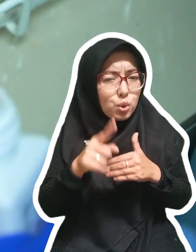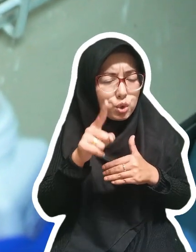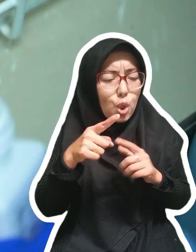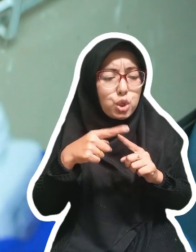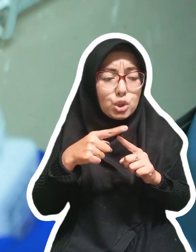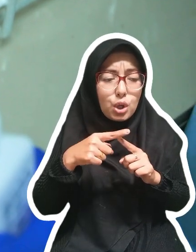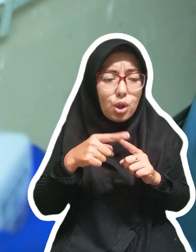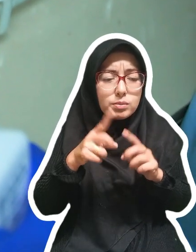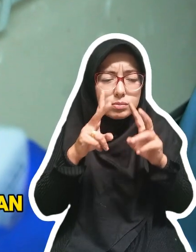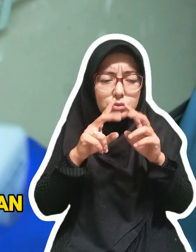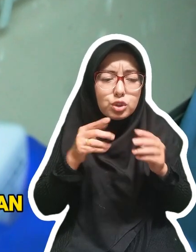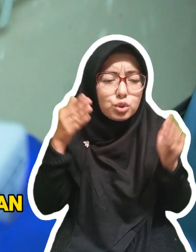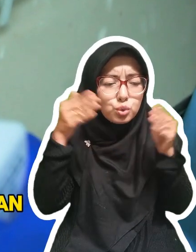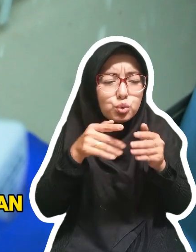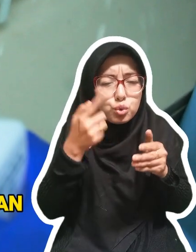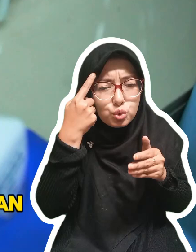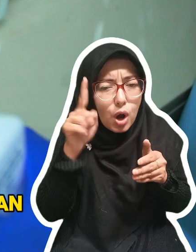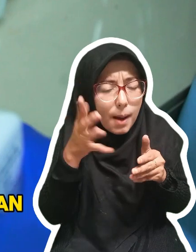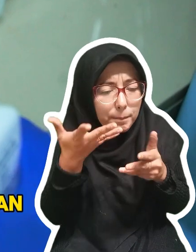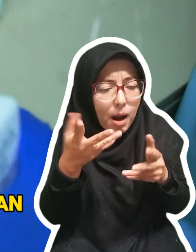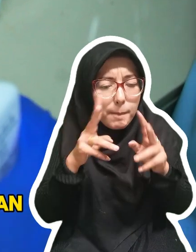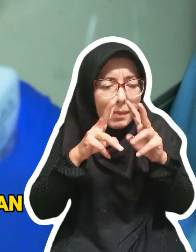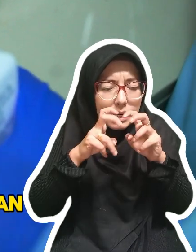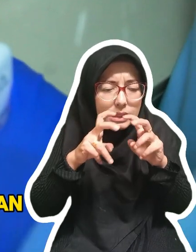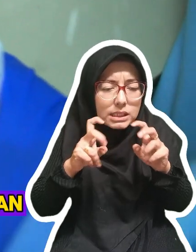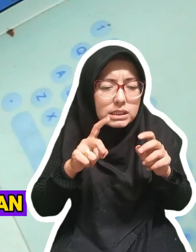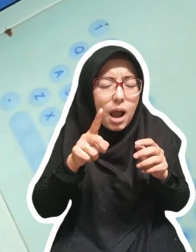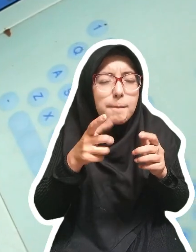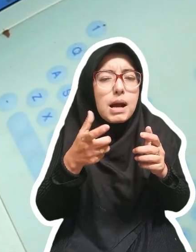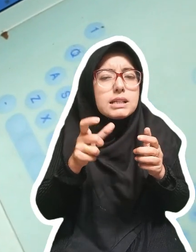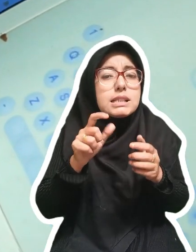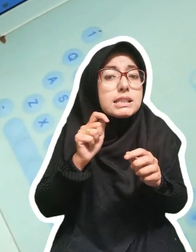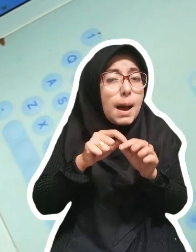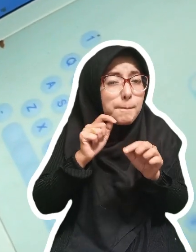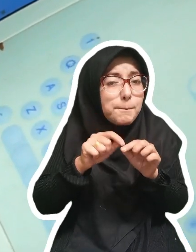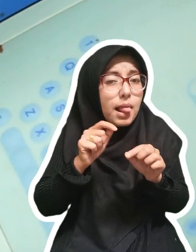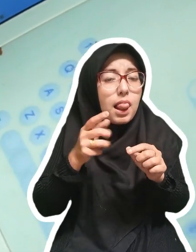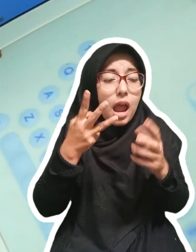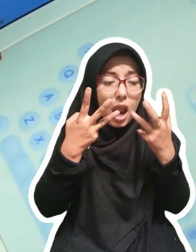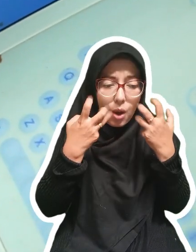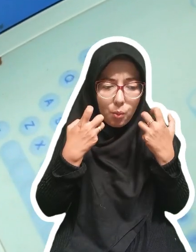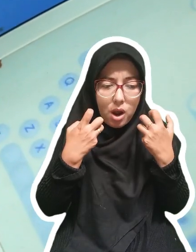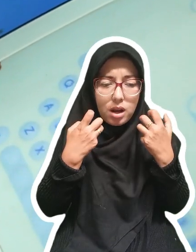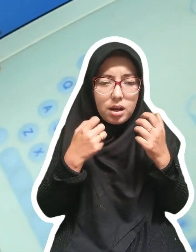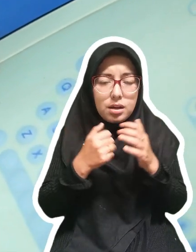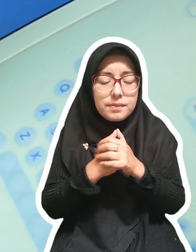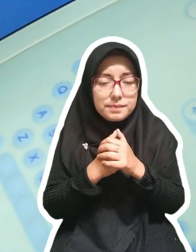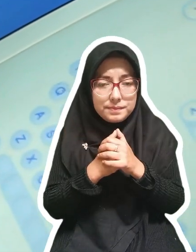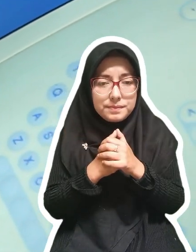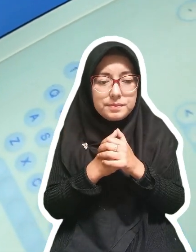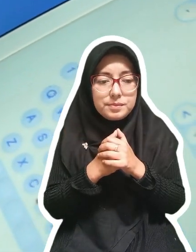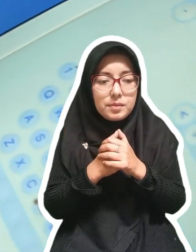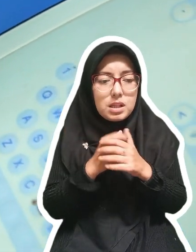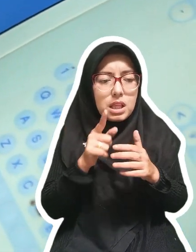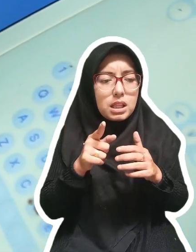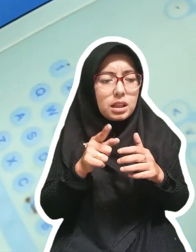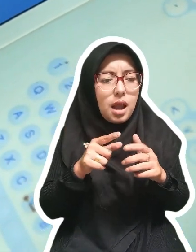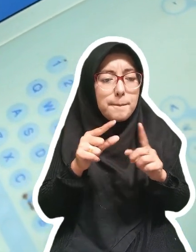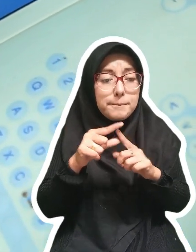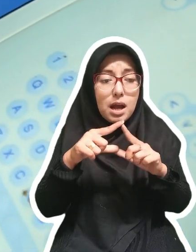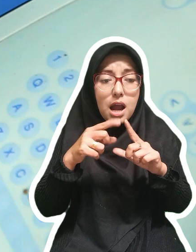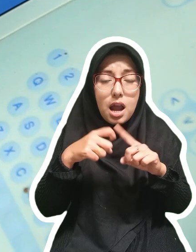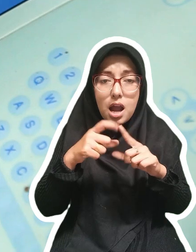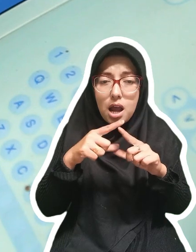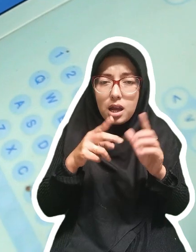Selanjutnya, untuk toksikologi bertujuan untuk mendeteksi keberadaan bahan toksin dalam sampel hewan seperti pada sampel isi rumen,